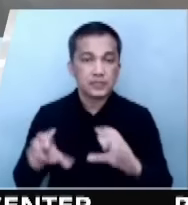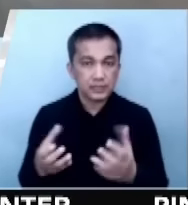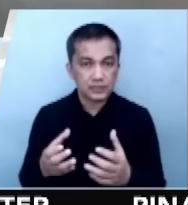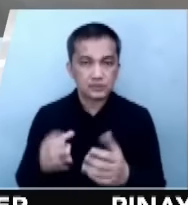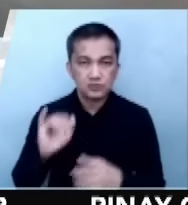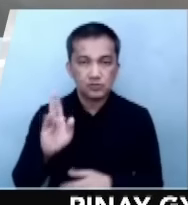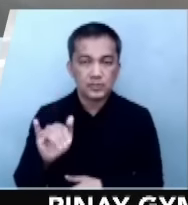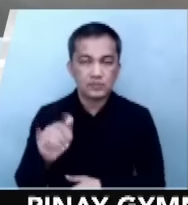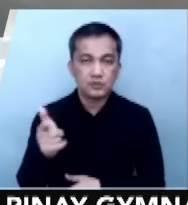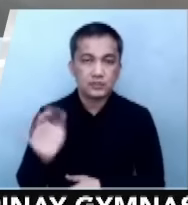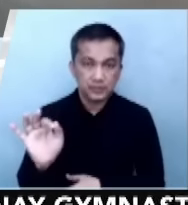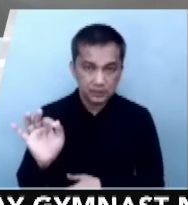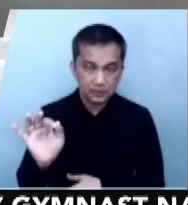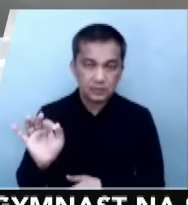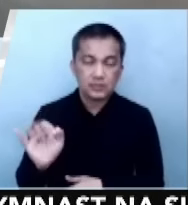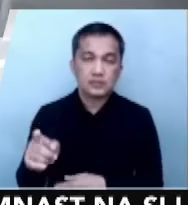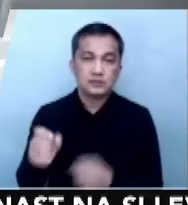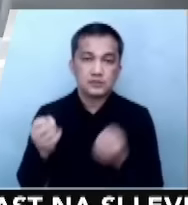29